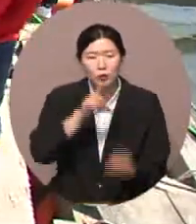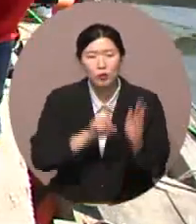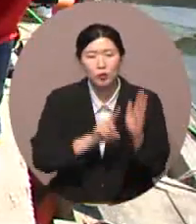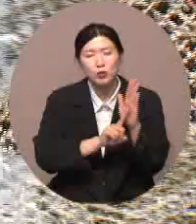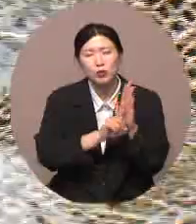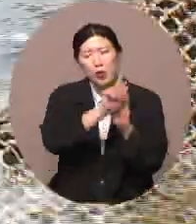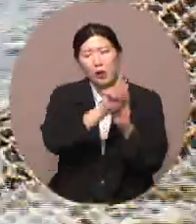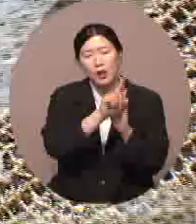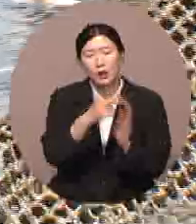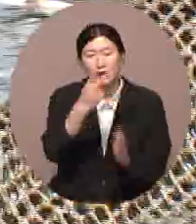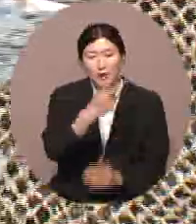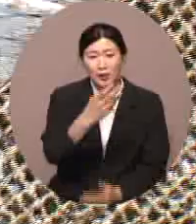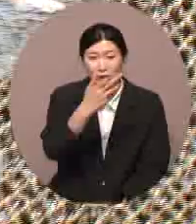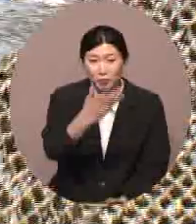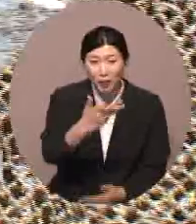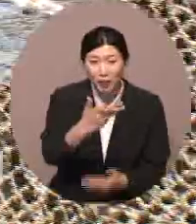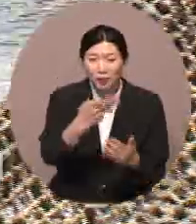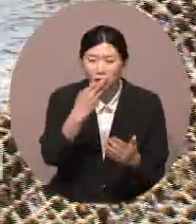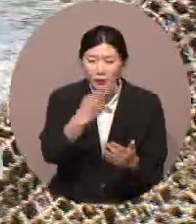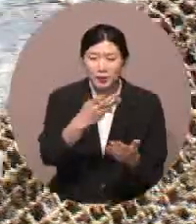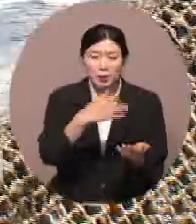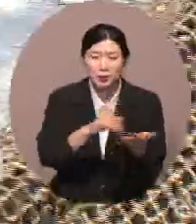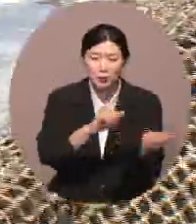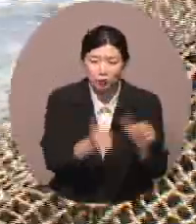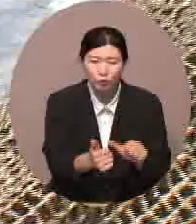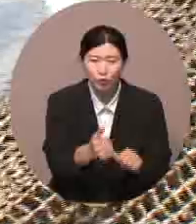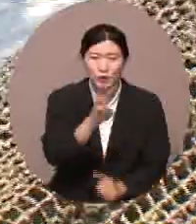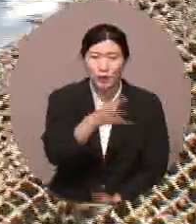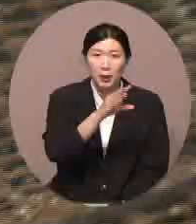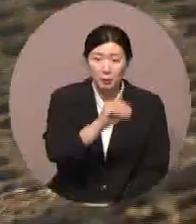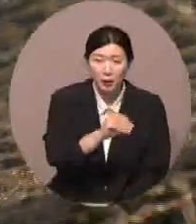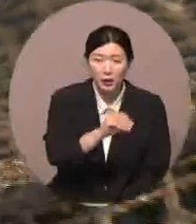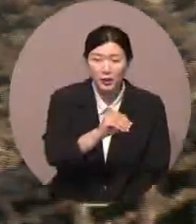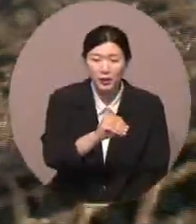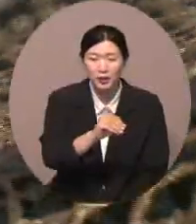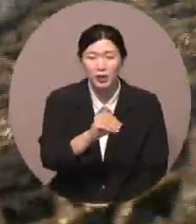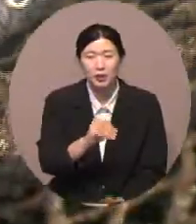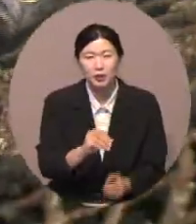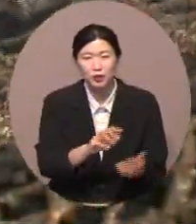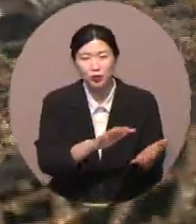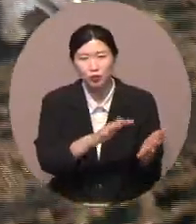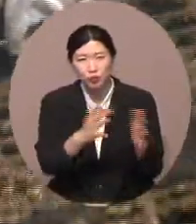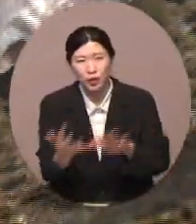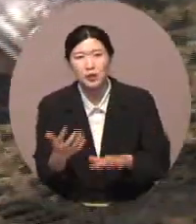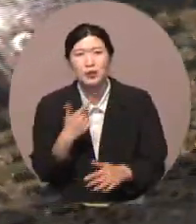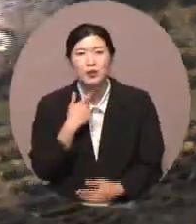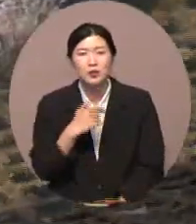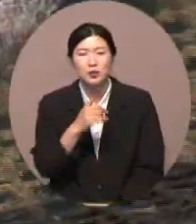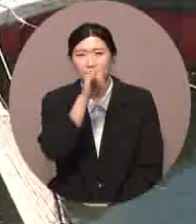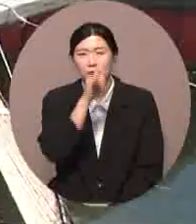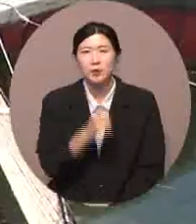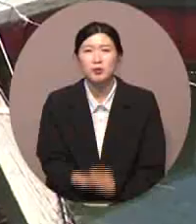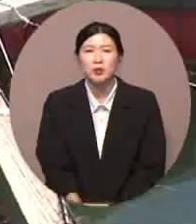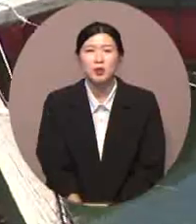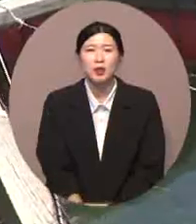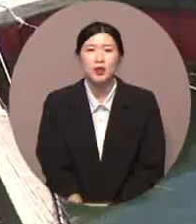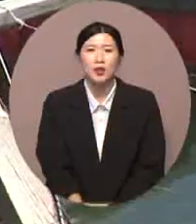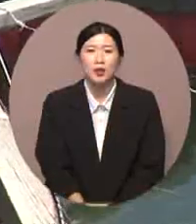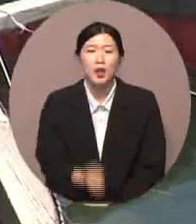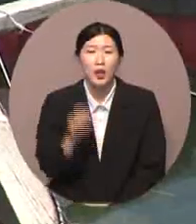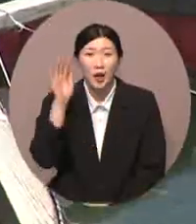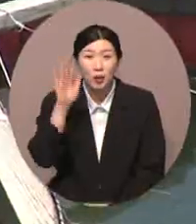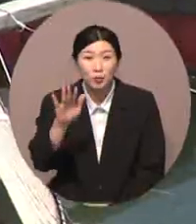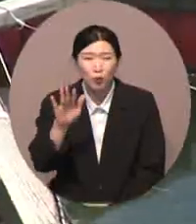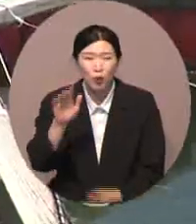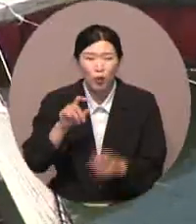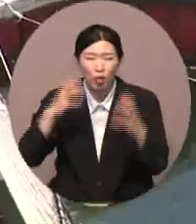지난 2013년 500만 마리 2016년에는 377만 마리의 양식 물고기가 폐사한 바 있습니다 앞으로 폭염이